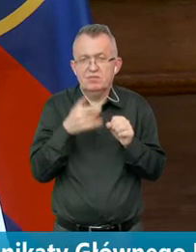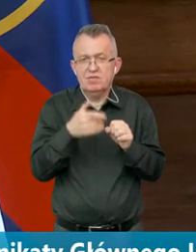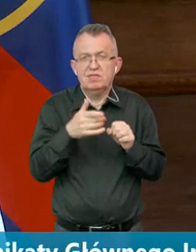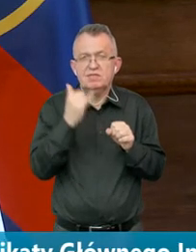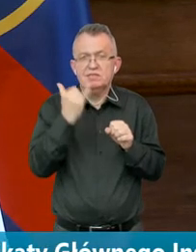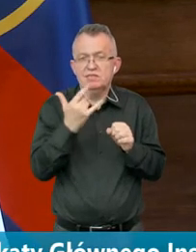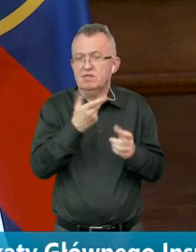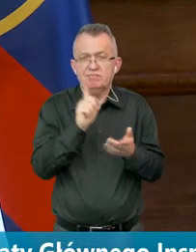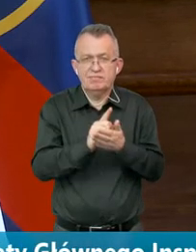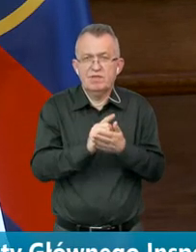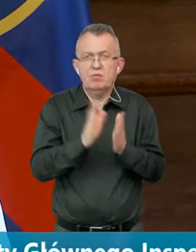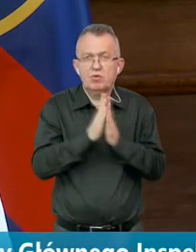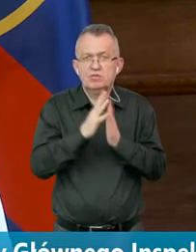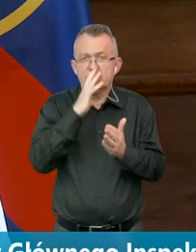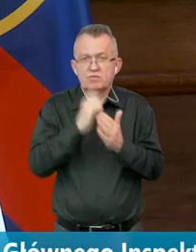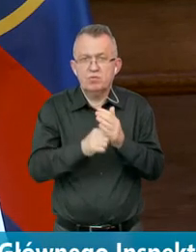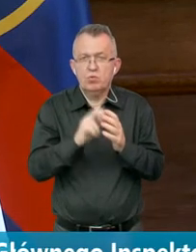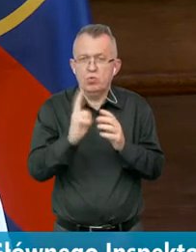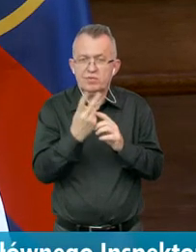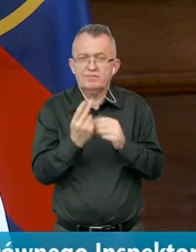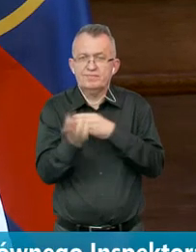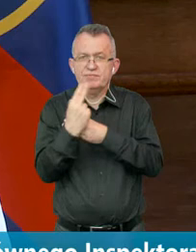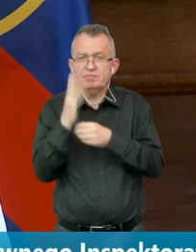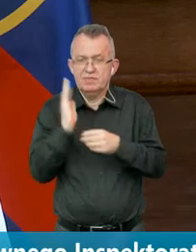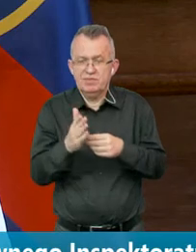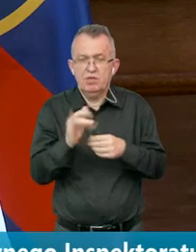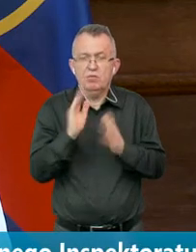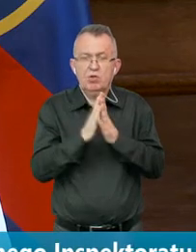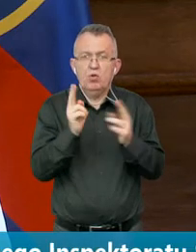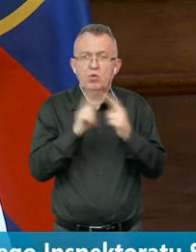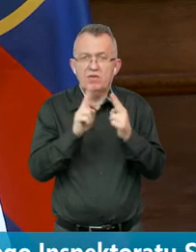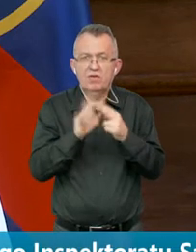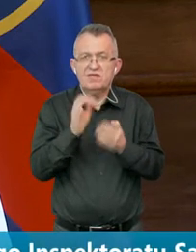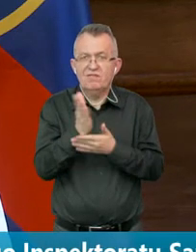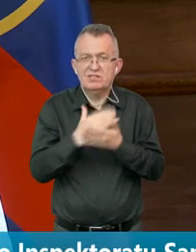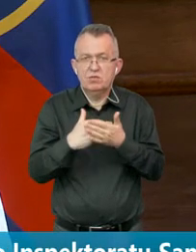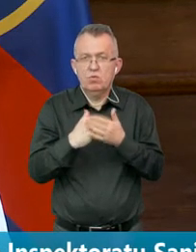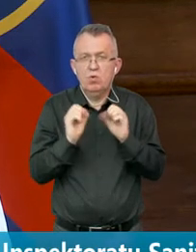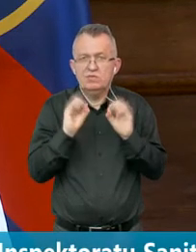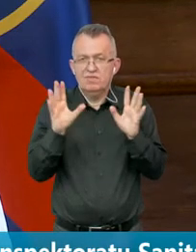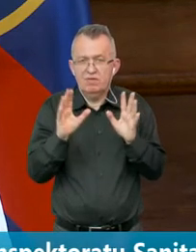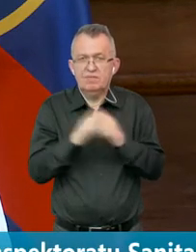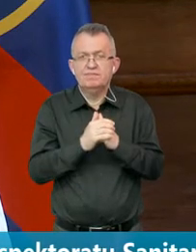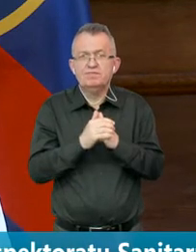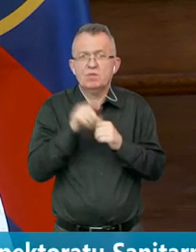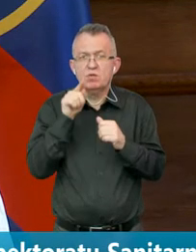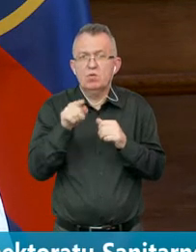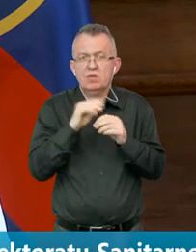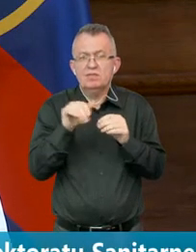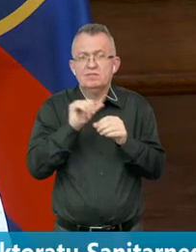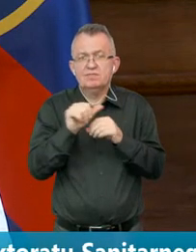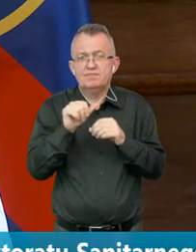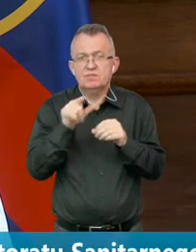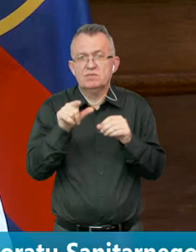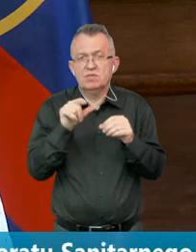dzieci się nie dostała. Zapraszam do skorzystania z drugiego naboru. Zapraszam też do kontaktu z Wydziałem Oświaty, bo też